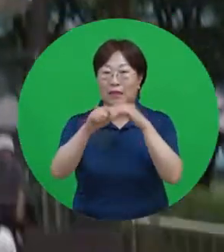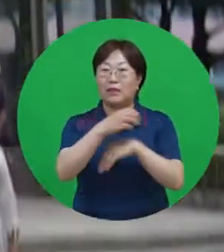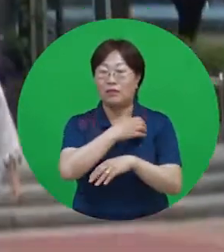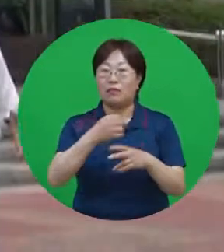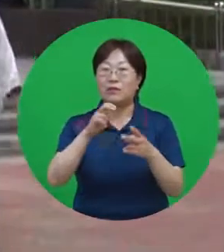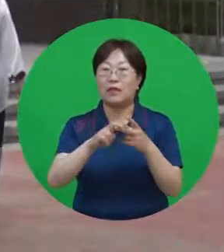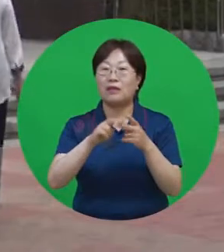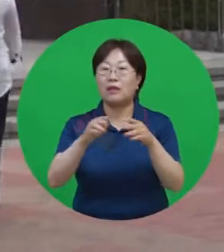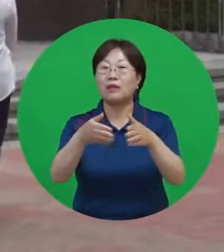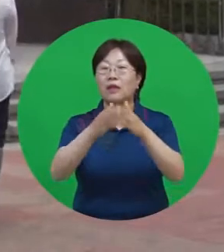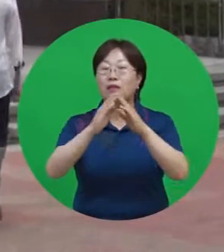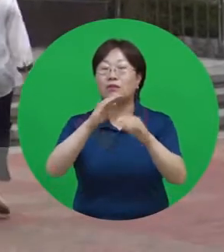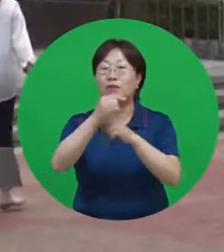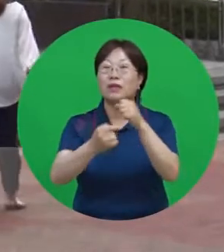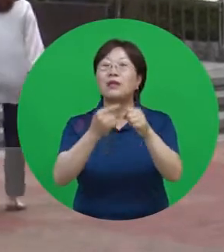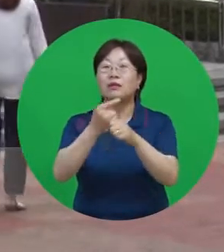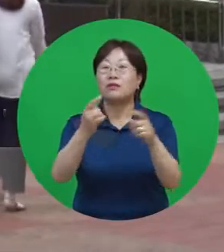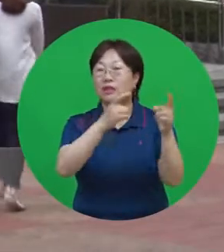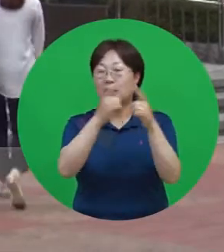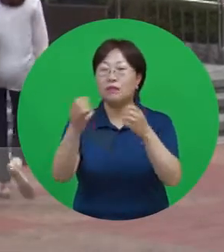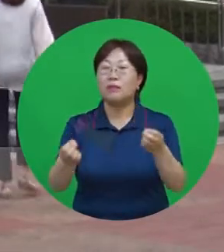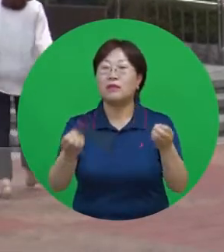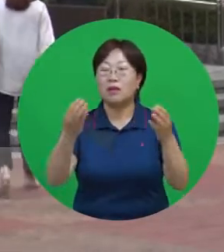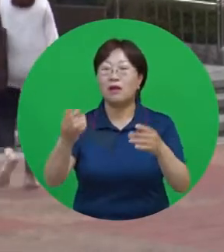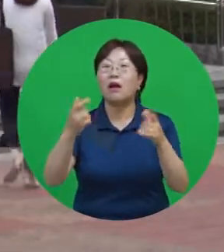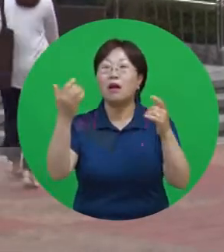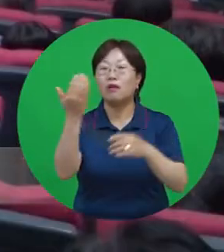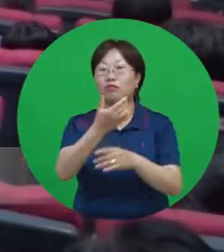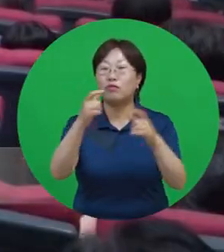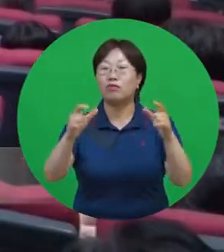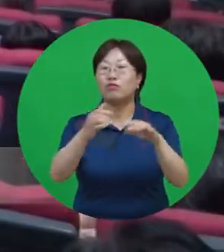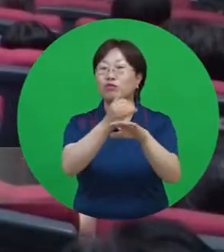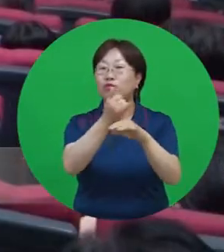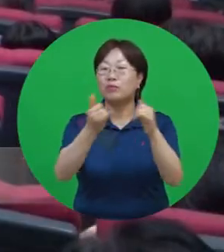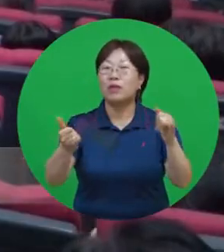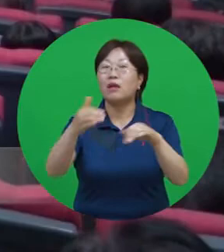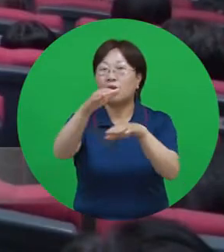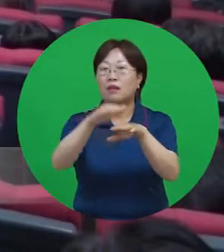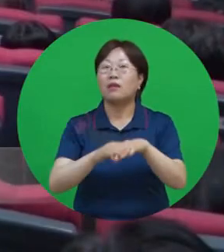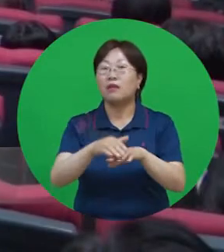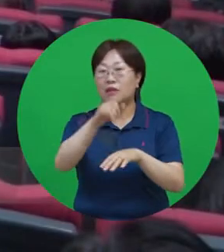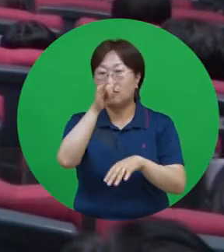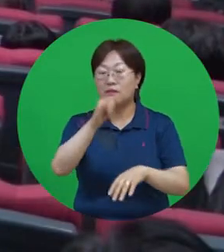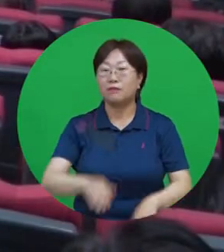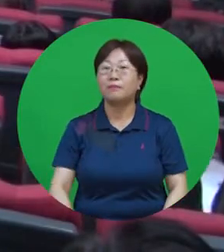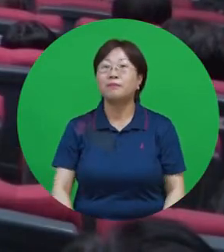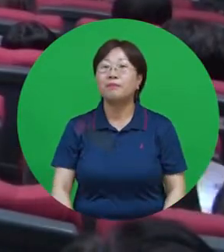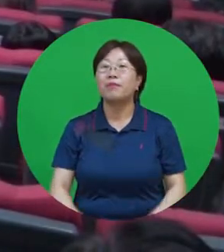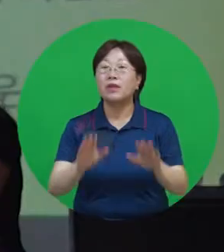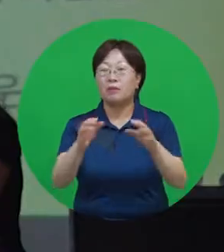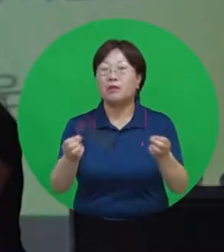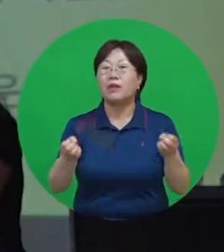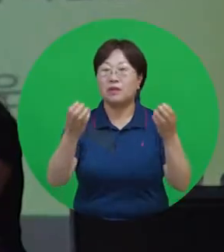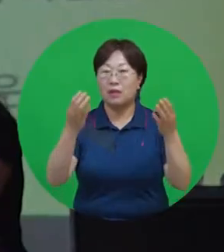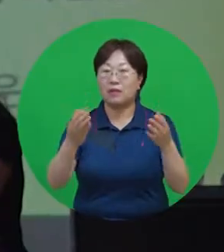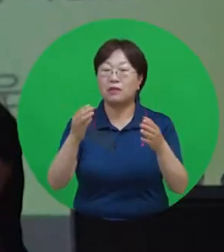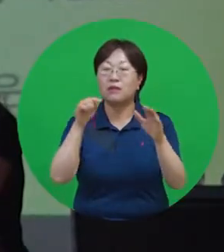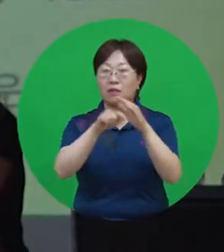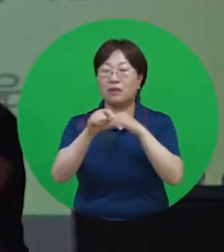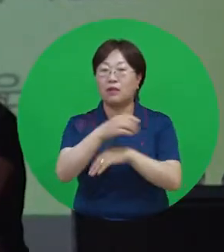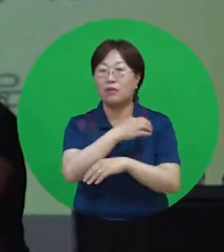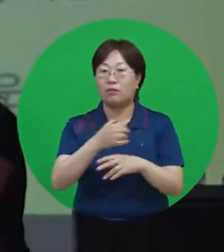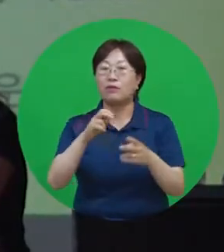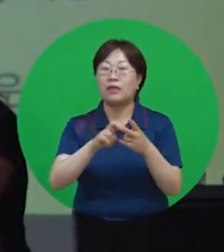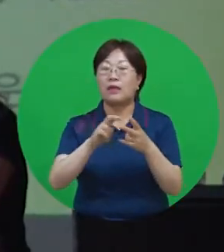찾아가는 동 주민센터에 게 소 1주년을 맞은 기념행사가 부록인 회관 대강당에서 열렸습니다 이번 행사는